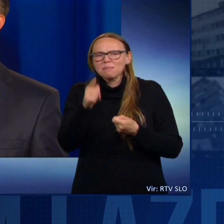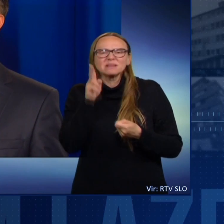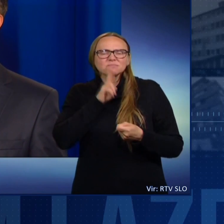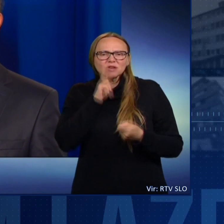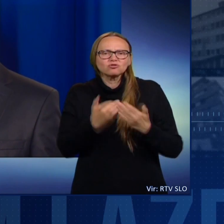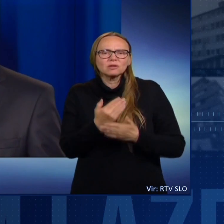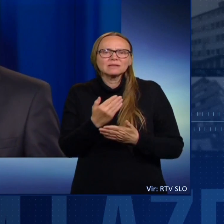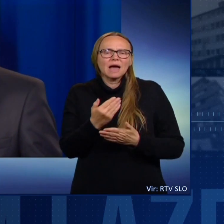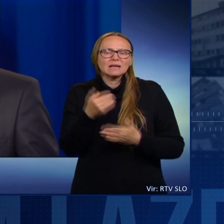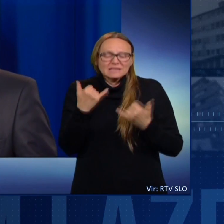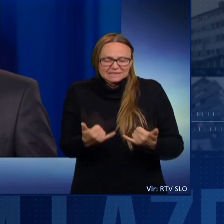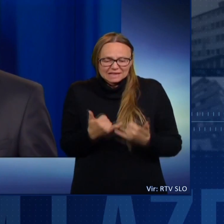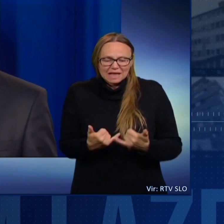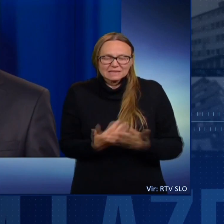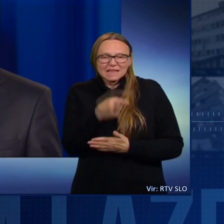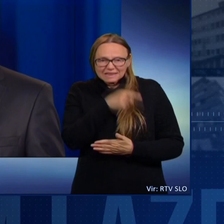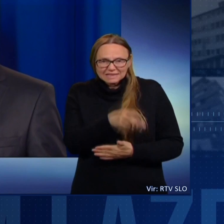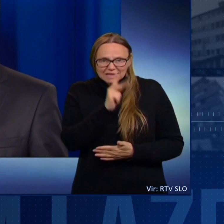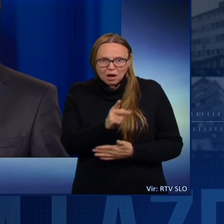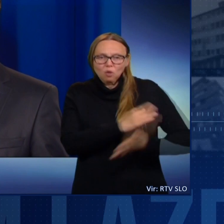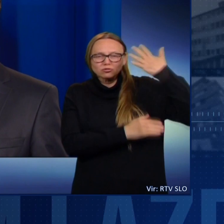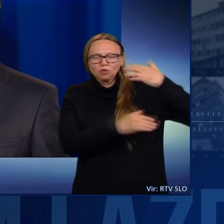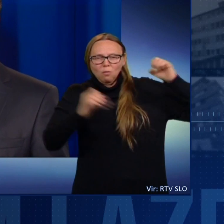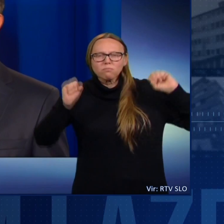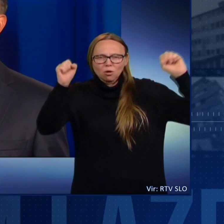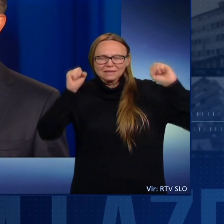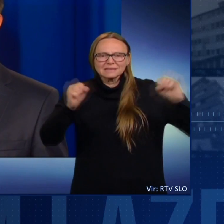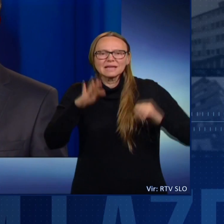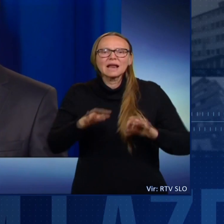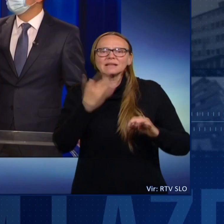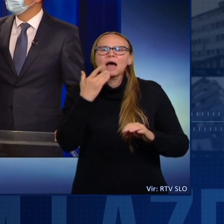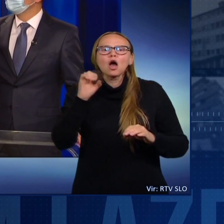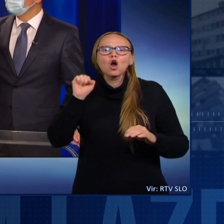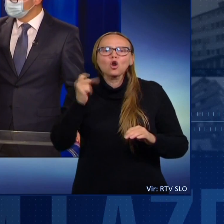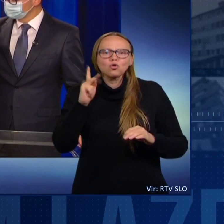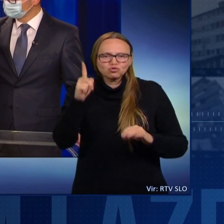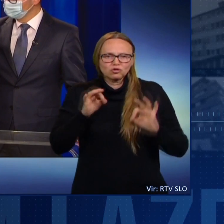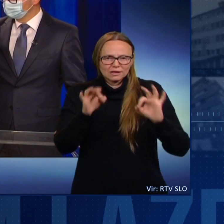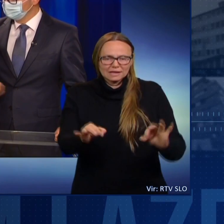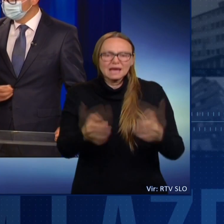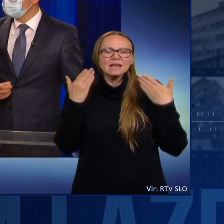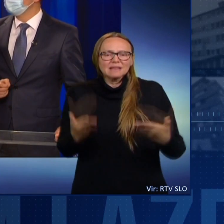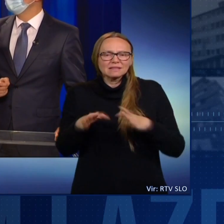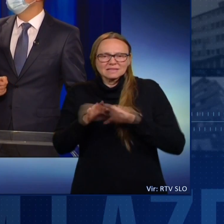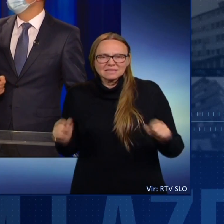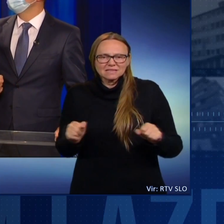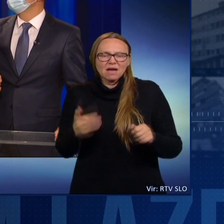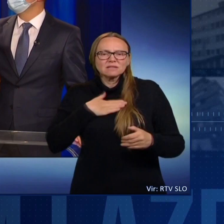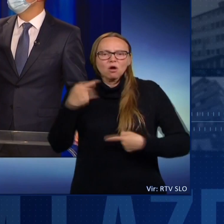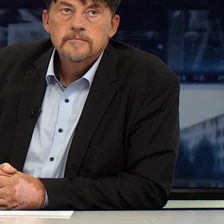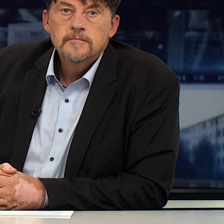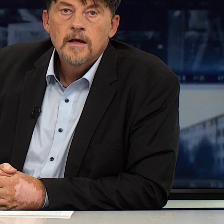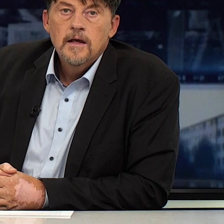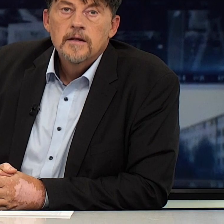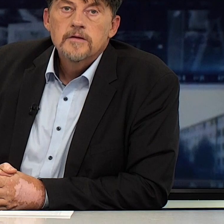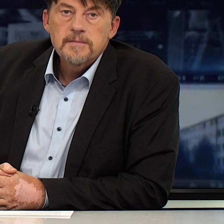protestirali, oziroma so protestirali na Roški, danes izvaja svojo politiko z enakimi